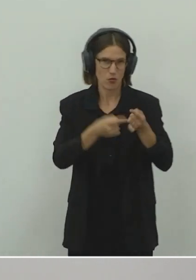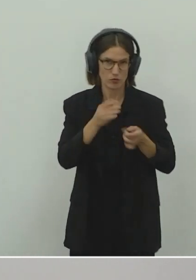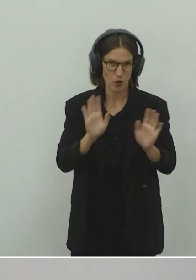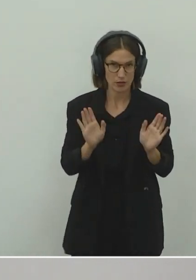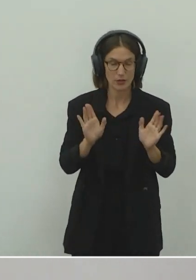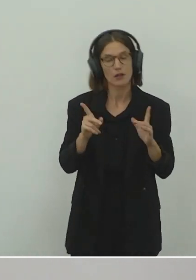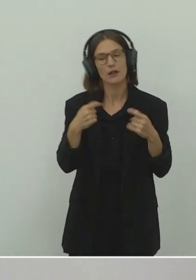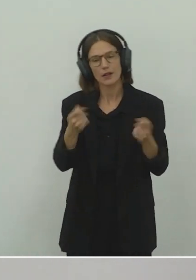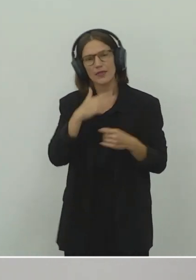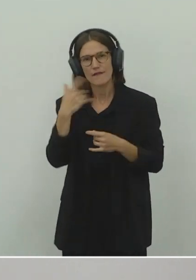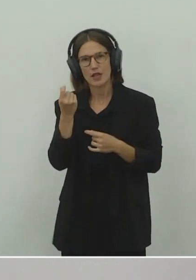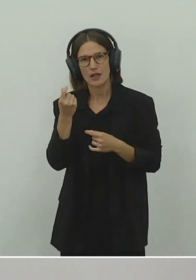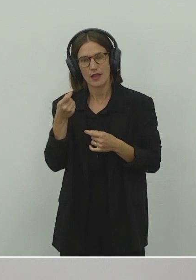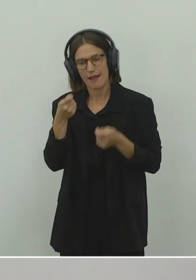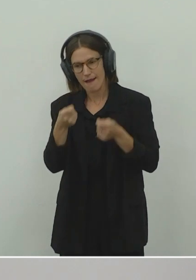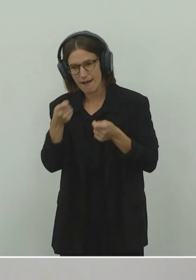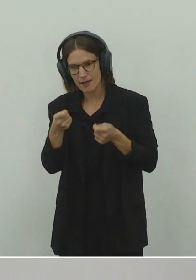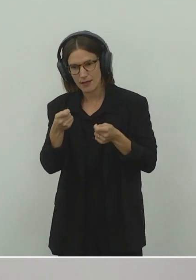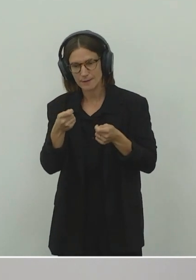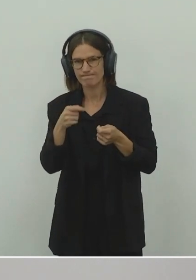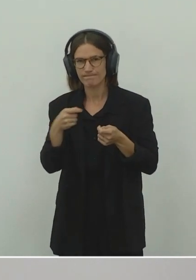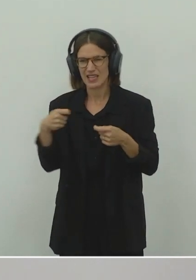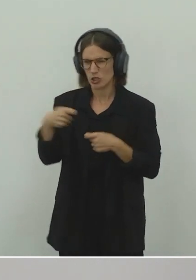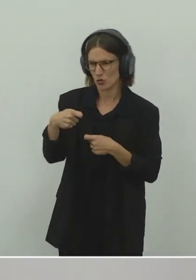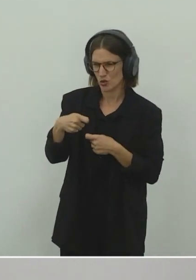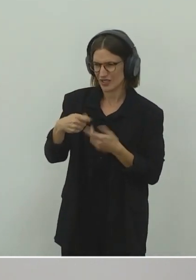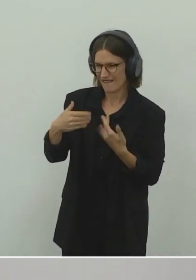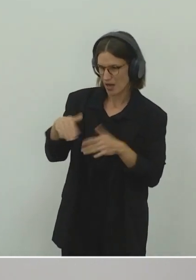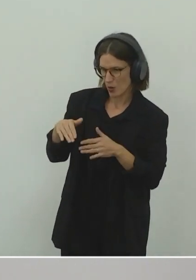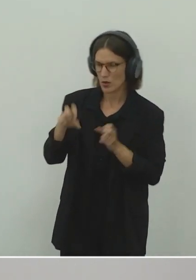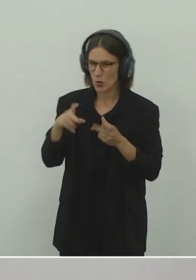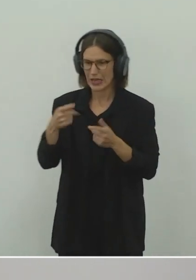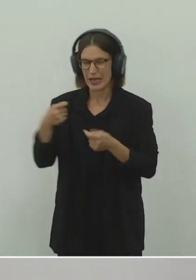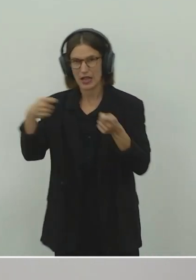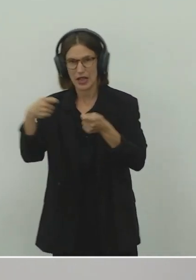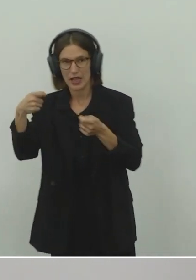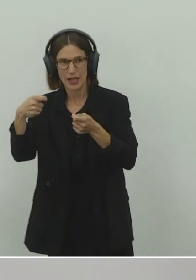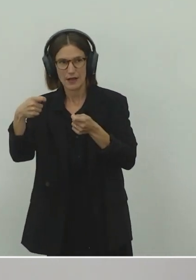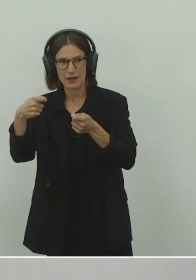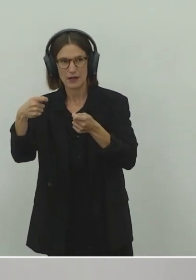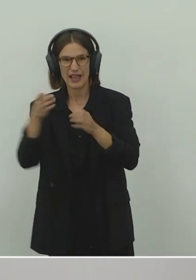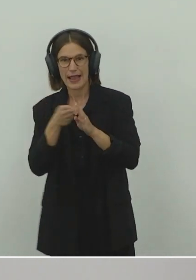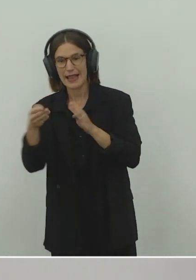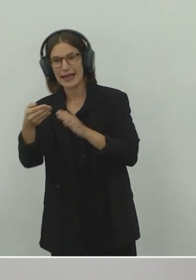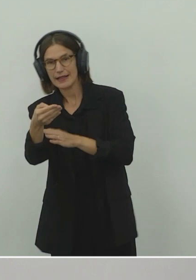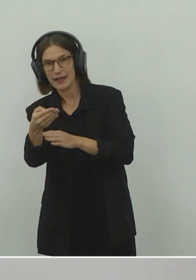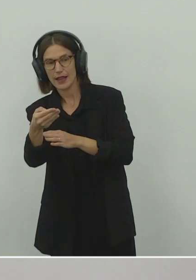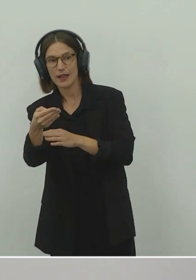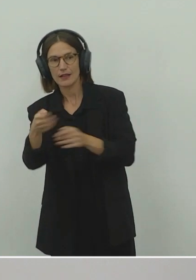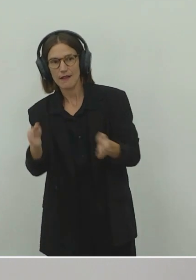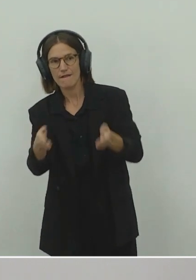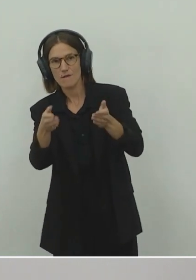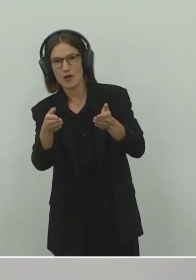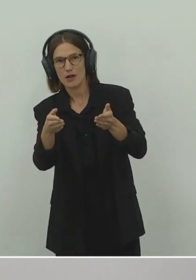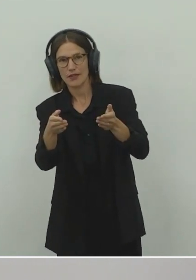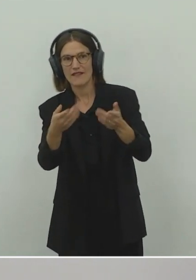für verlorene Zuschüsse ausgeben, die dann indirekt dazu führen, dass, wenn man den Kauf einer Immobilie fördert, einfach die